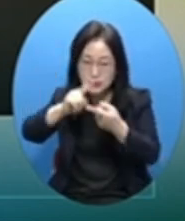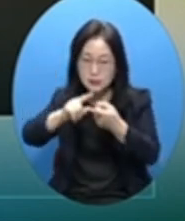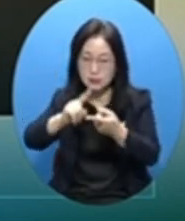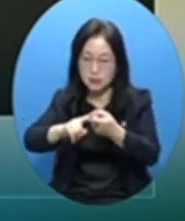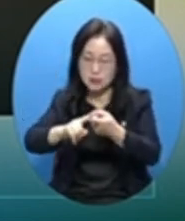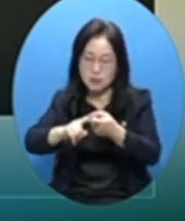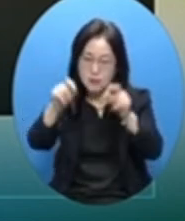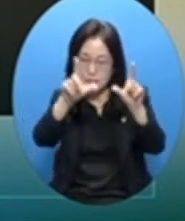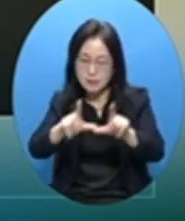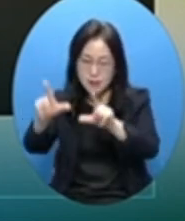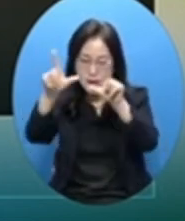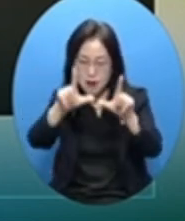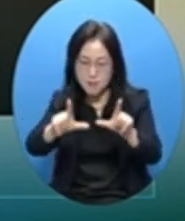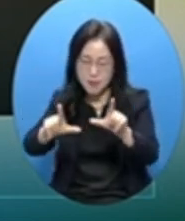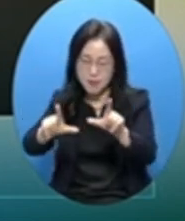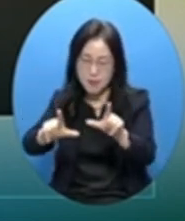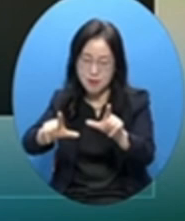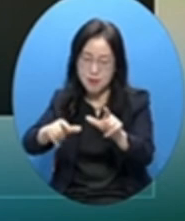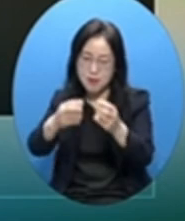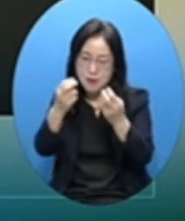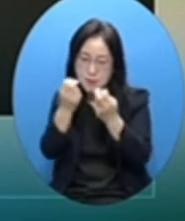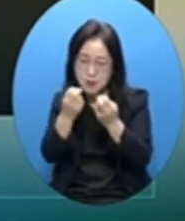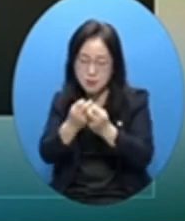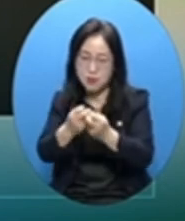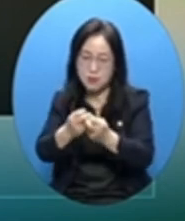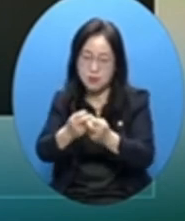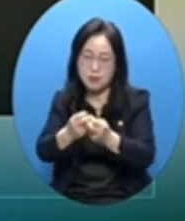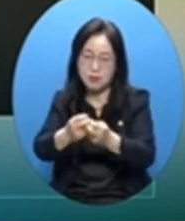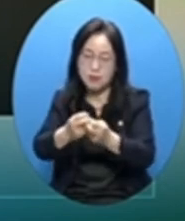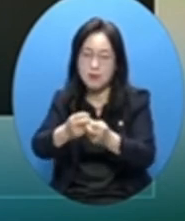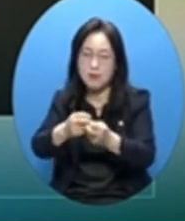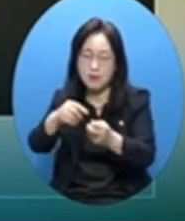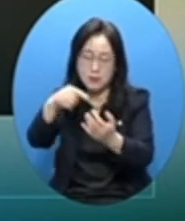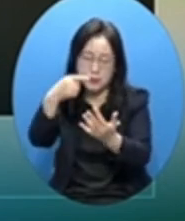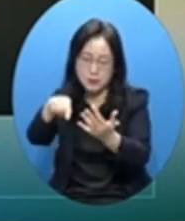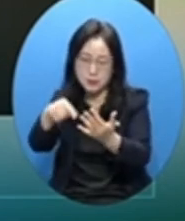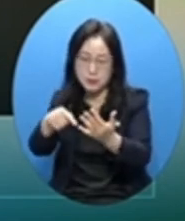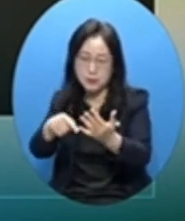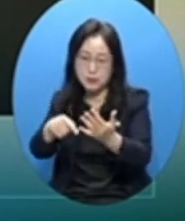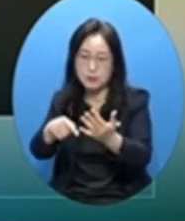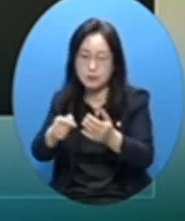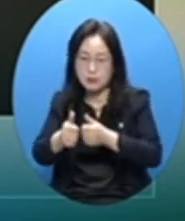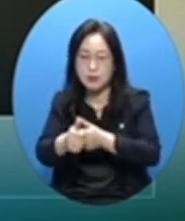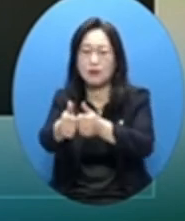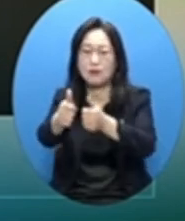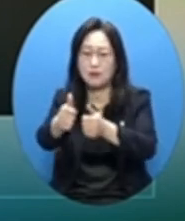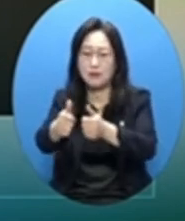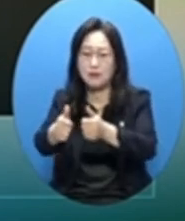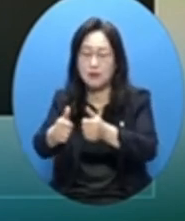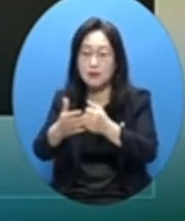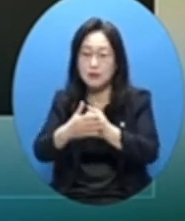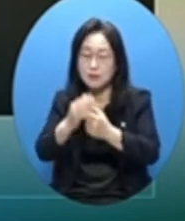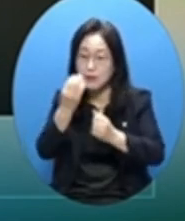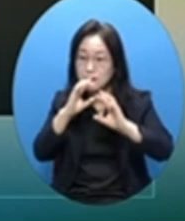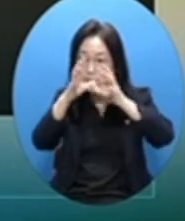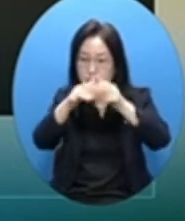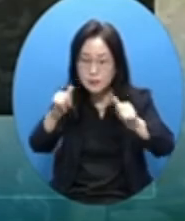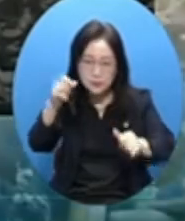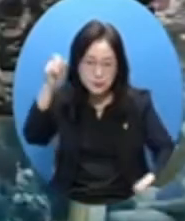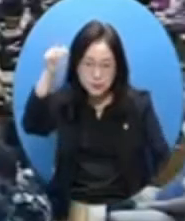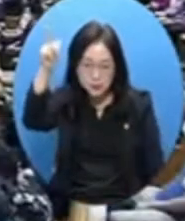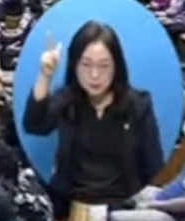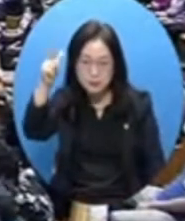지침이고 원리가 되었습니다이 십계명정신이이 사람의 민족을 위대한 민족으로 만들어 놓은